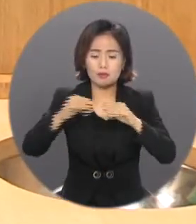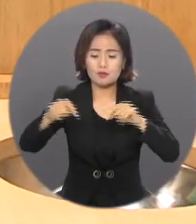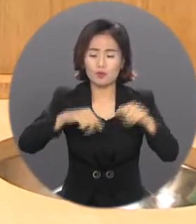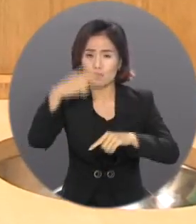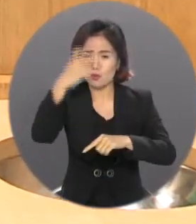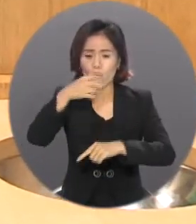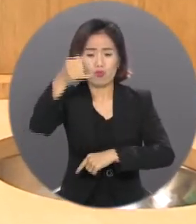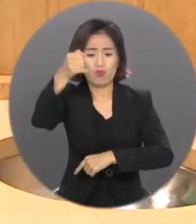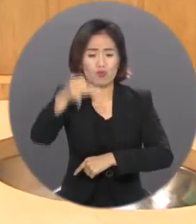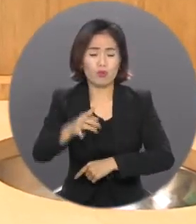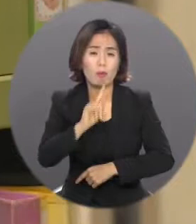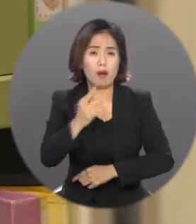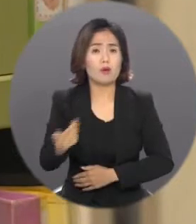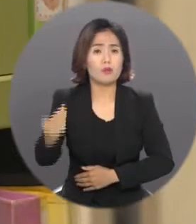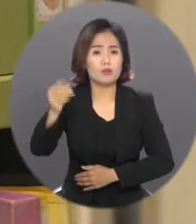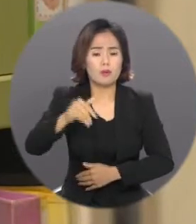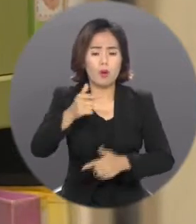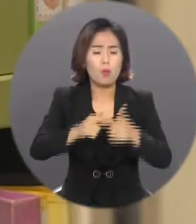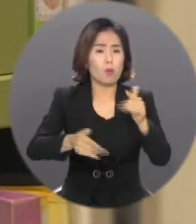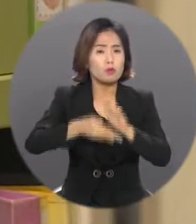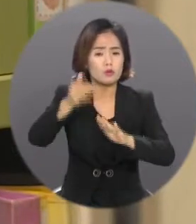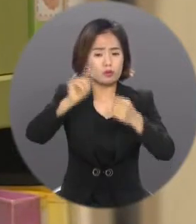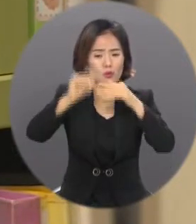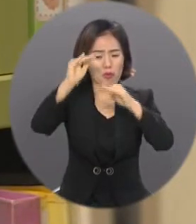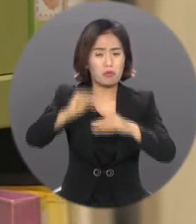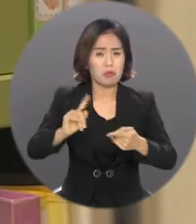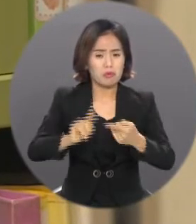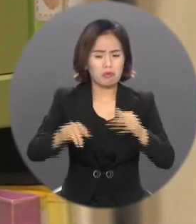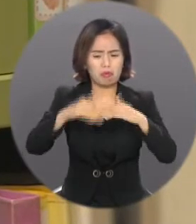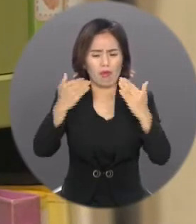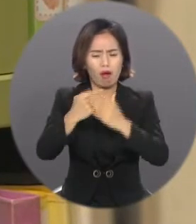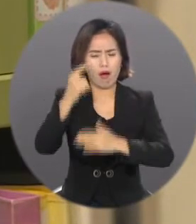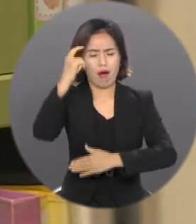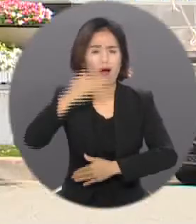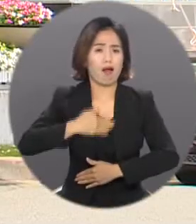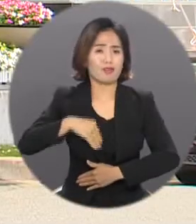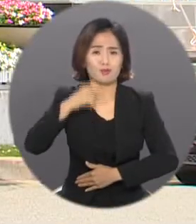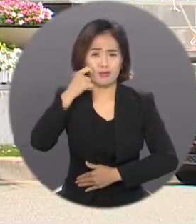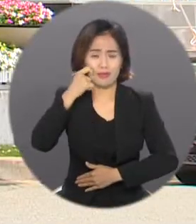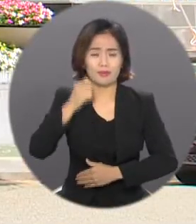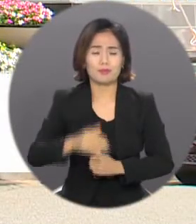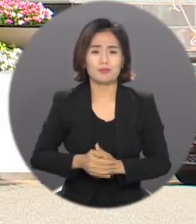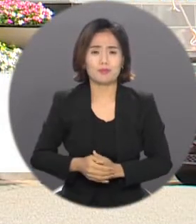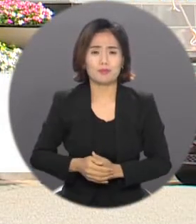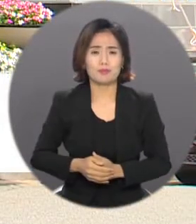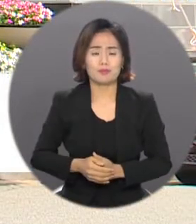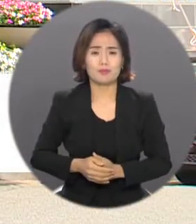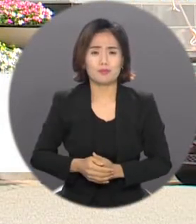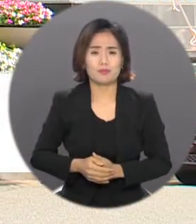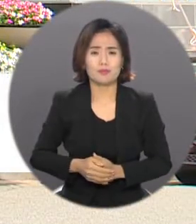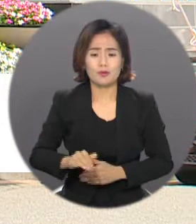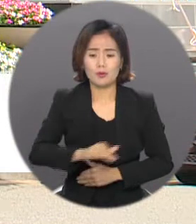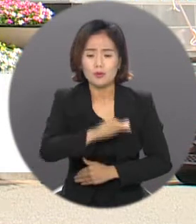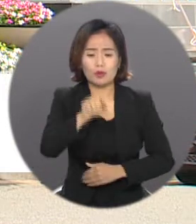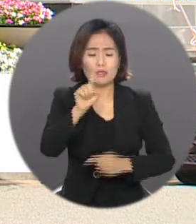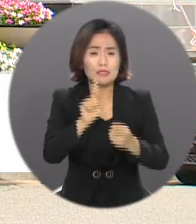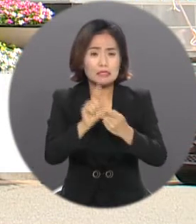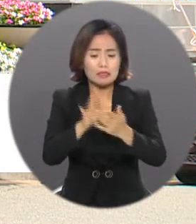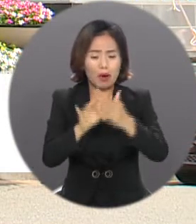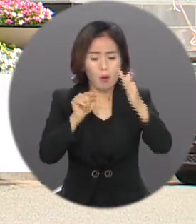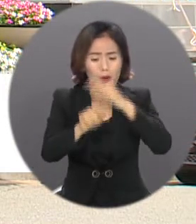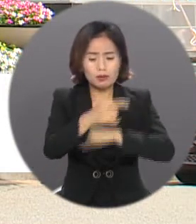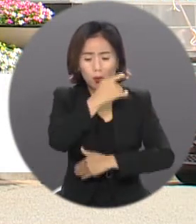을 수시로 하고 있다면서 도 못 보시는 이 같은 상황을 인지하지 못했습니다 일단 저희도 현장 가서 확인을